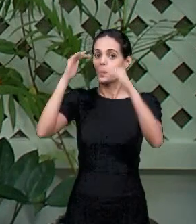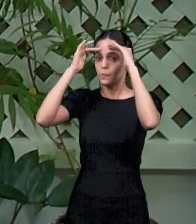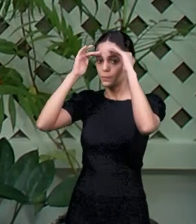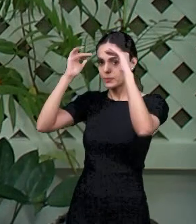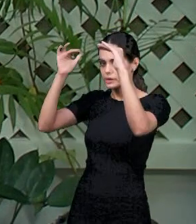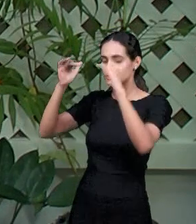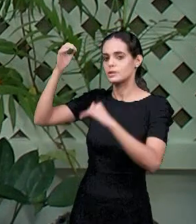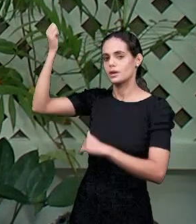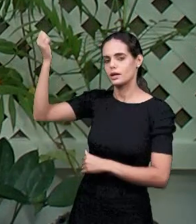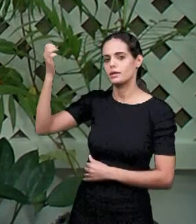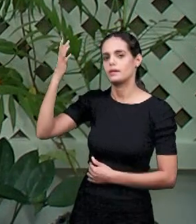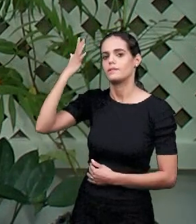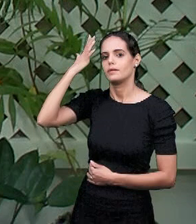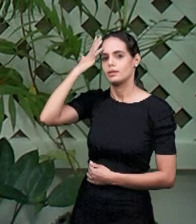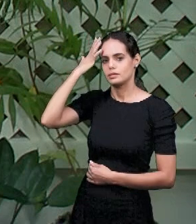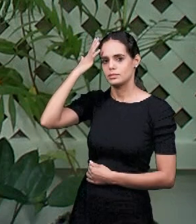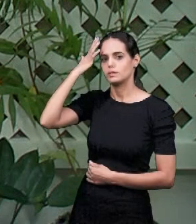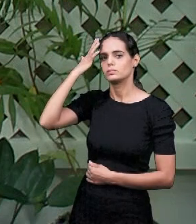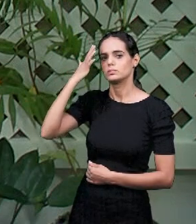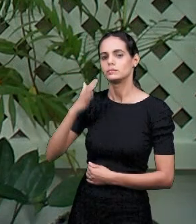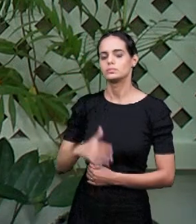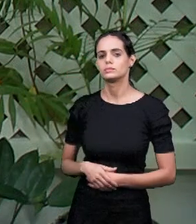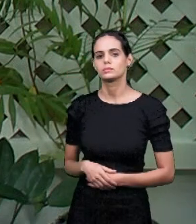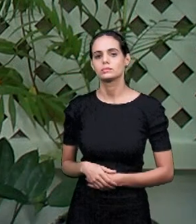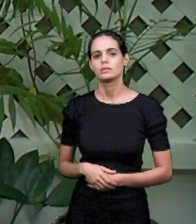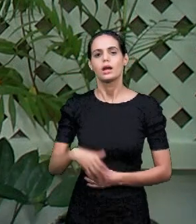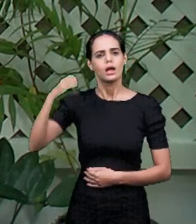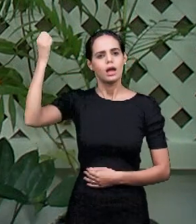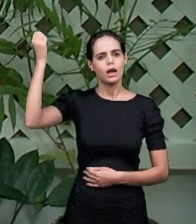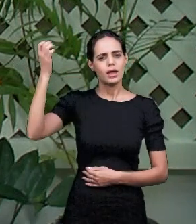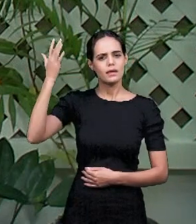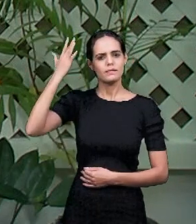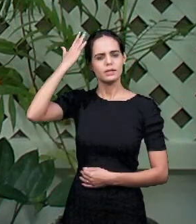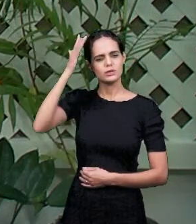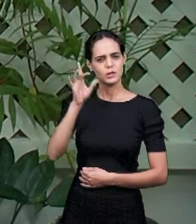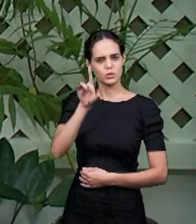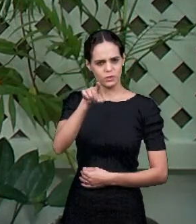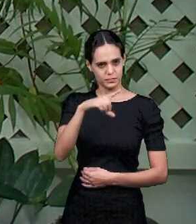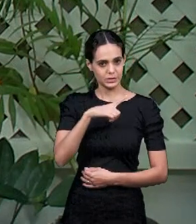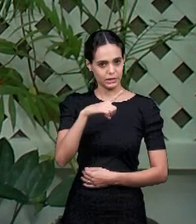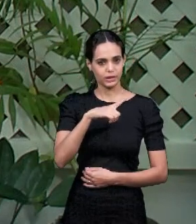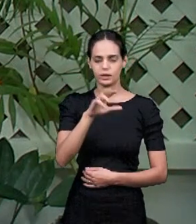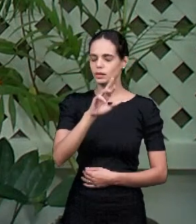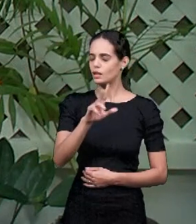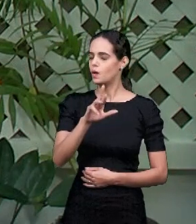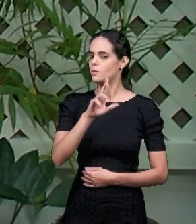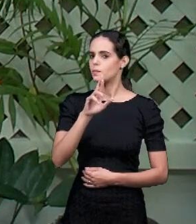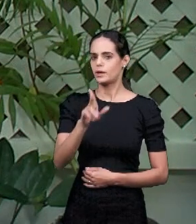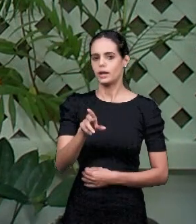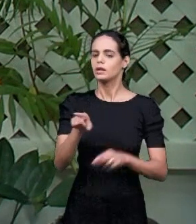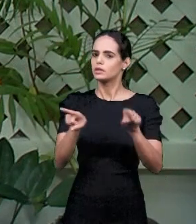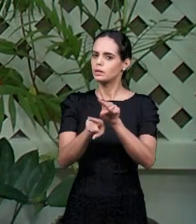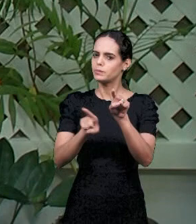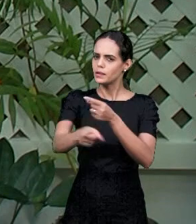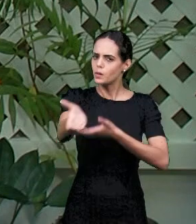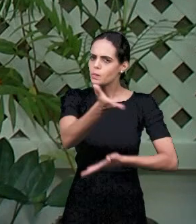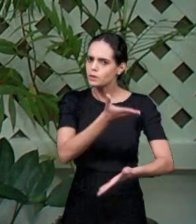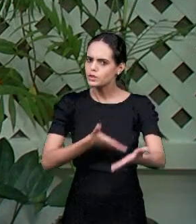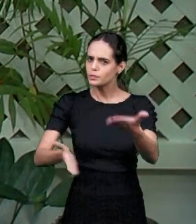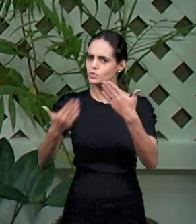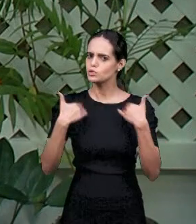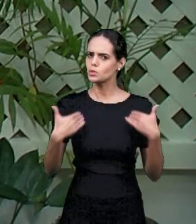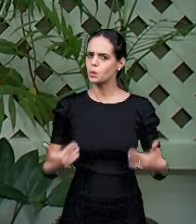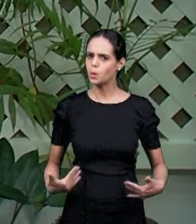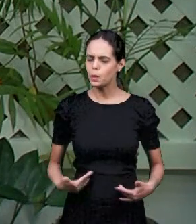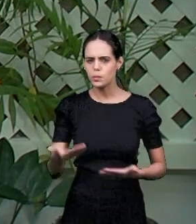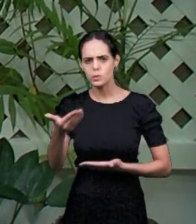révélations. La révélation, ce n'est pas simplement ce que vous avez, mais ce que vous recevez d'autres, des frères, ce que nous